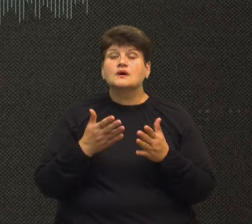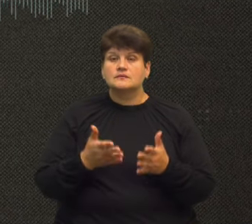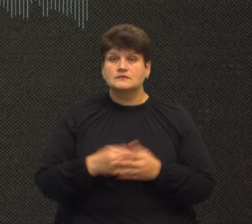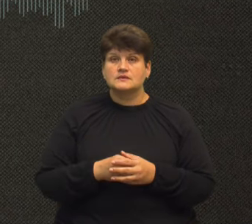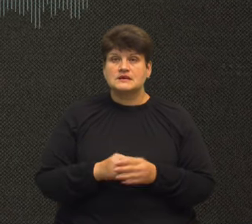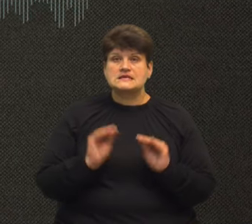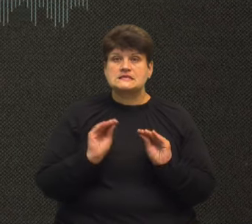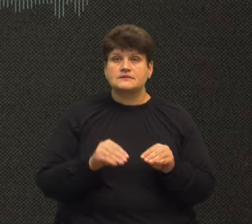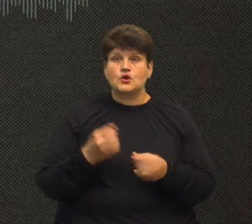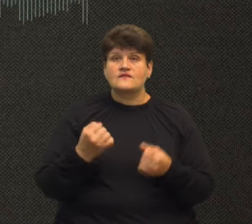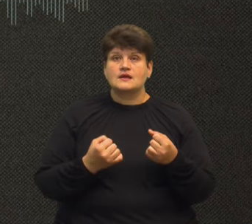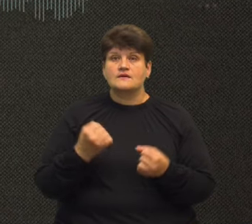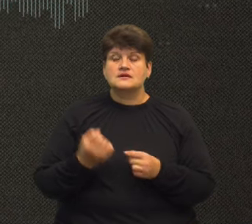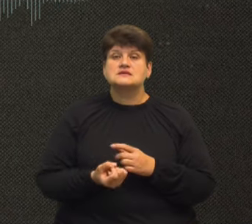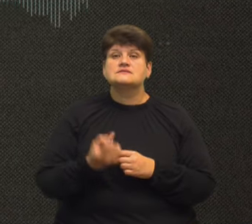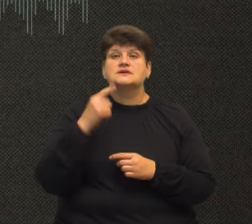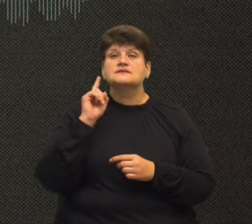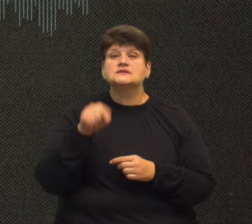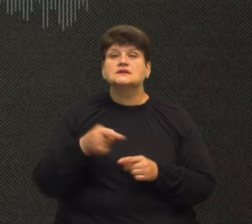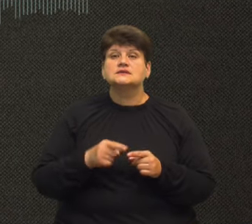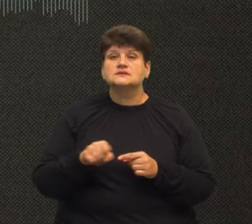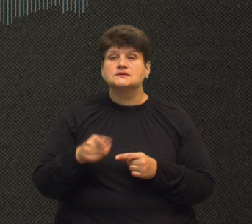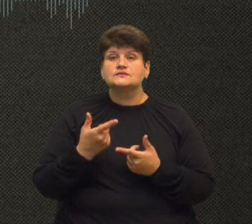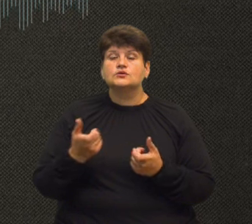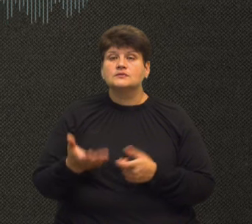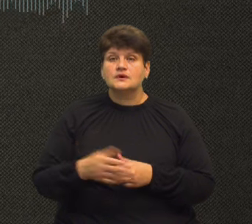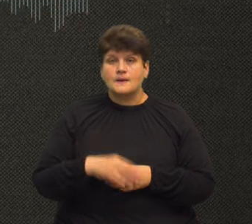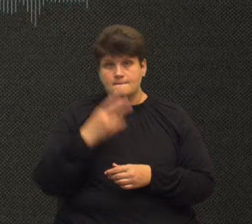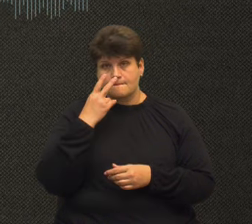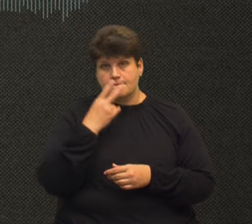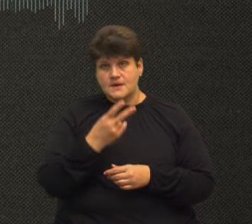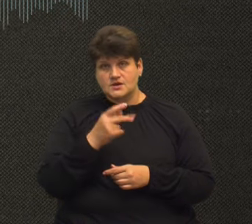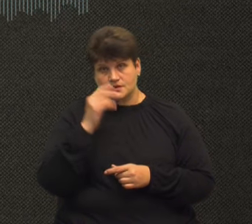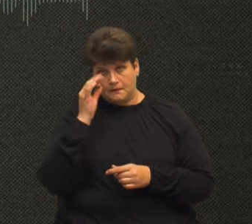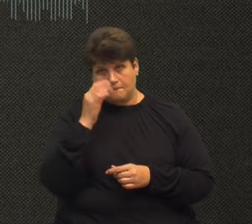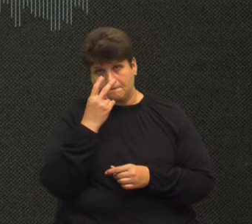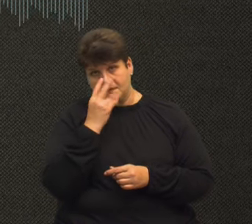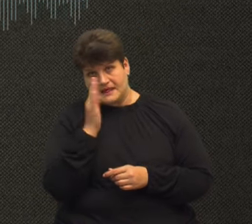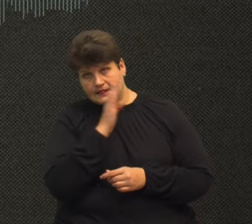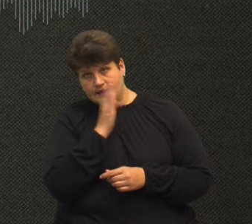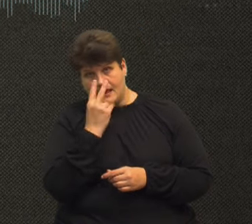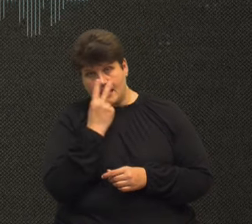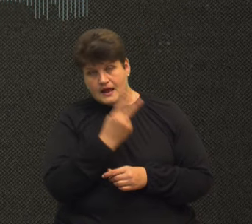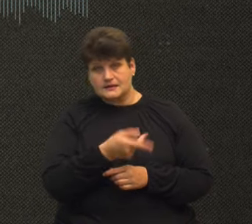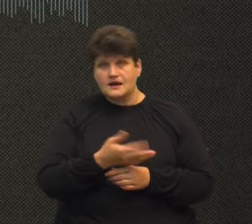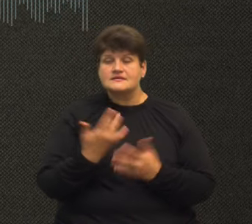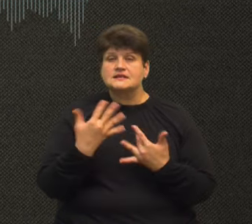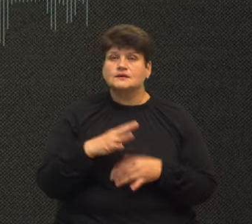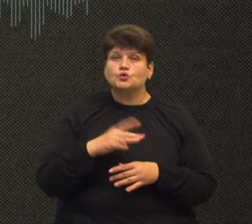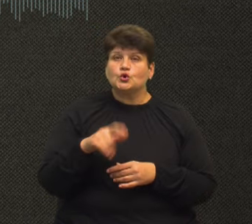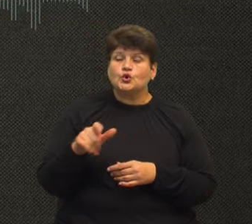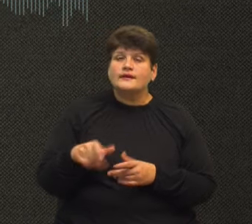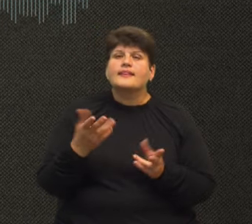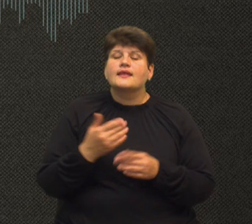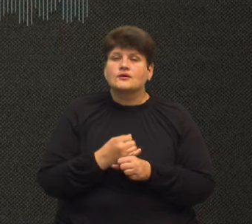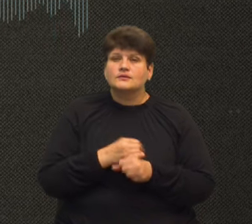Замінований автомобіль. Звідки вам відома ця інформація? Бачив, підглядав. Ну, скільки там було людей? Де вони це робили?